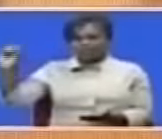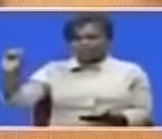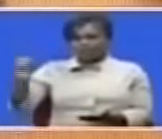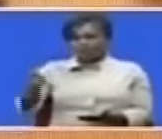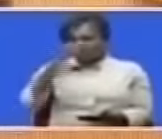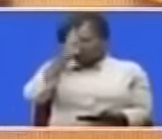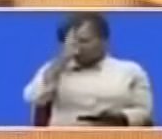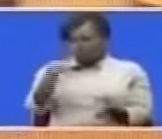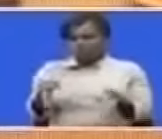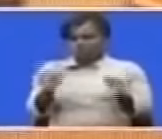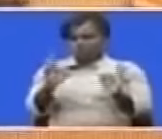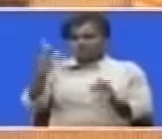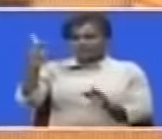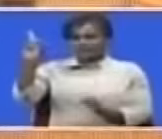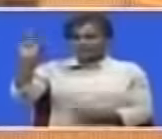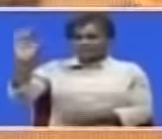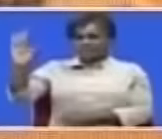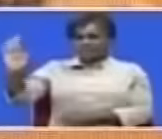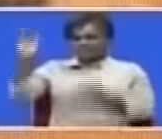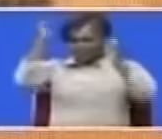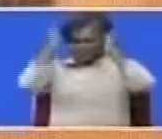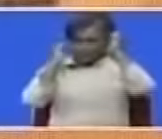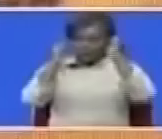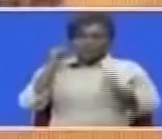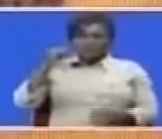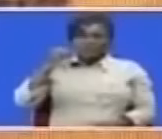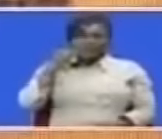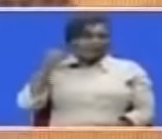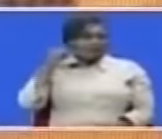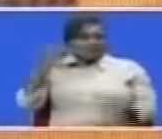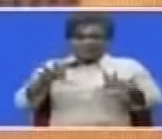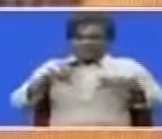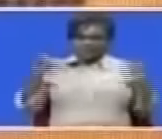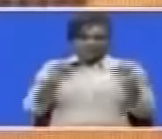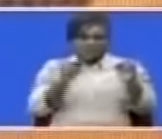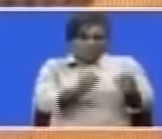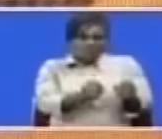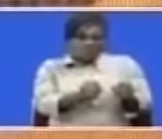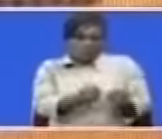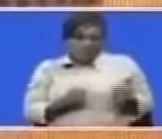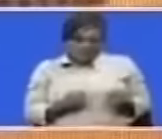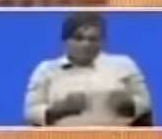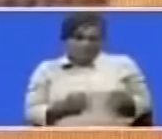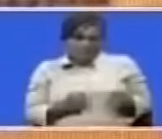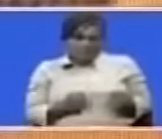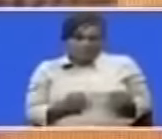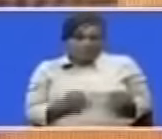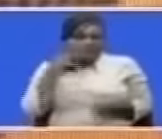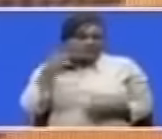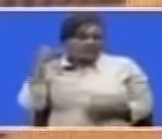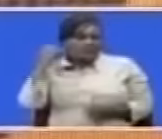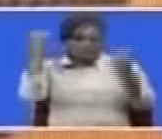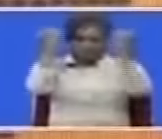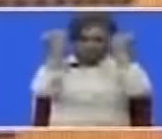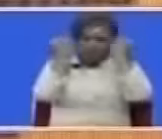afisa mmoja wa kikosi cha KDF katika kambi ya Lanet Nakuru, amekana mashtaka ya ubakaji mbele ya mahakama ya Nakuru, nayo